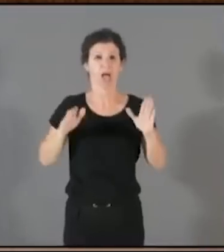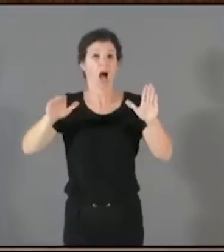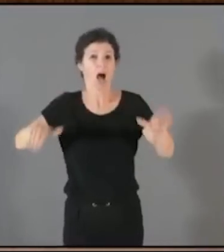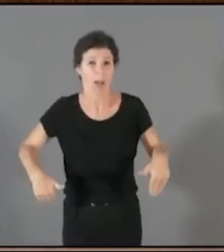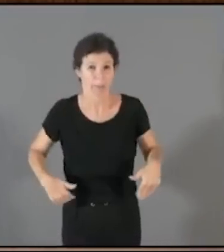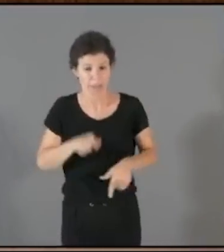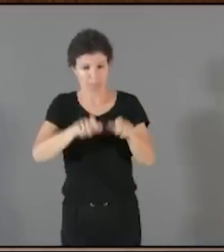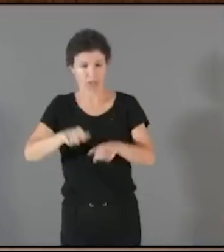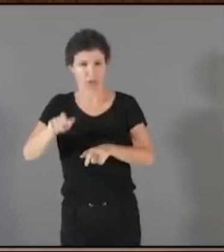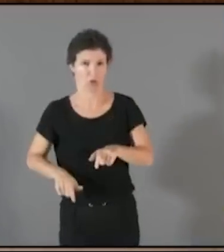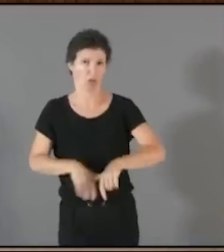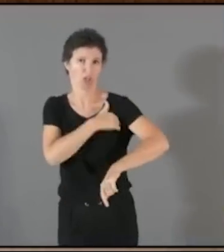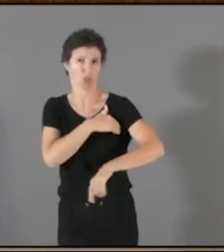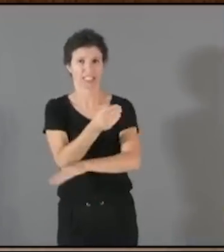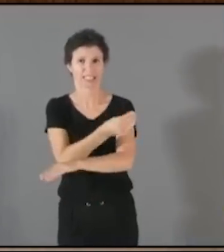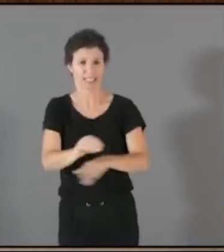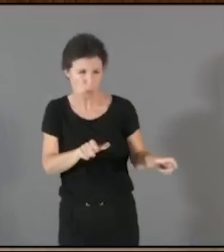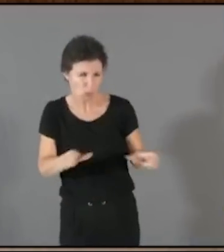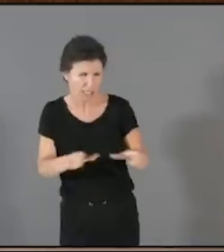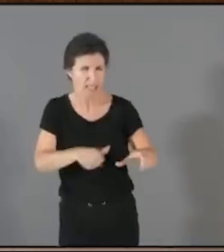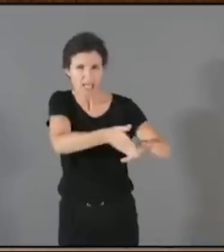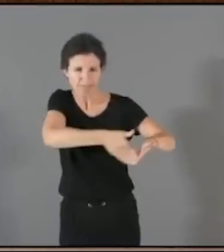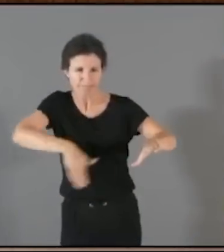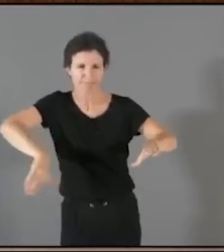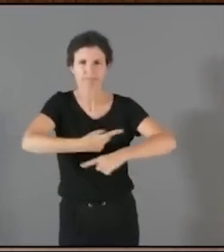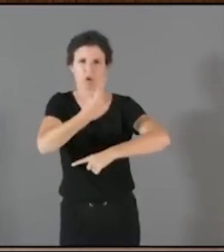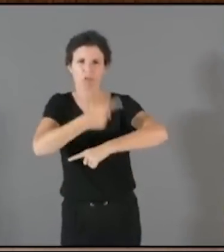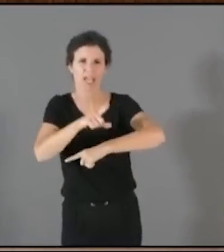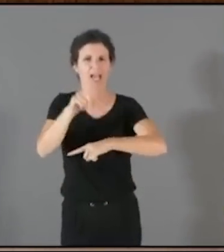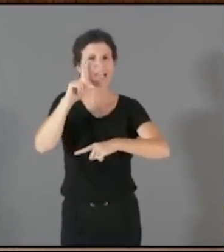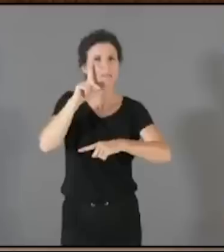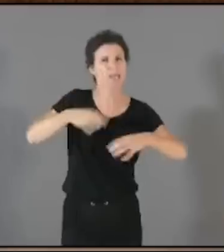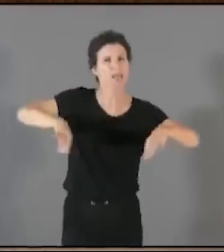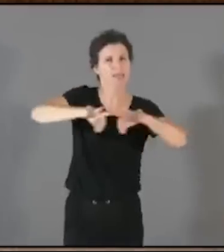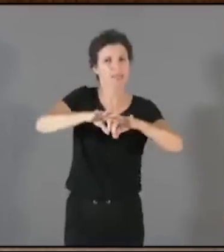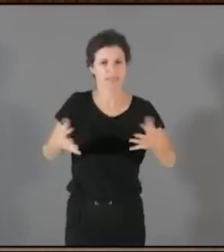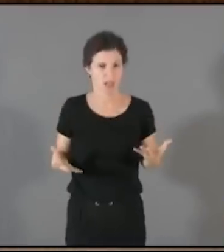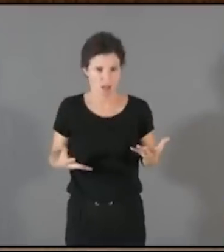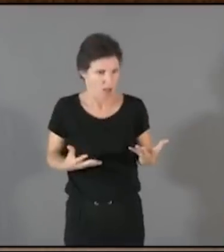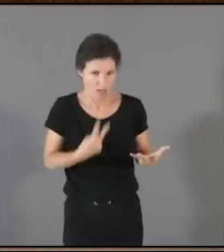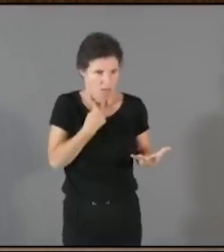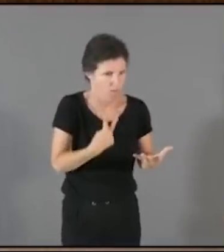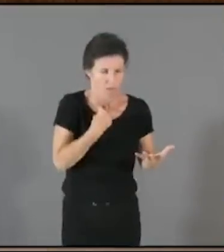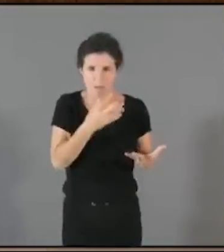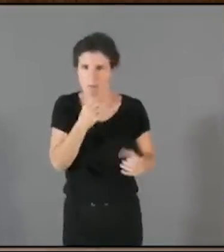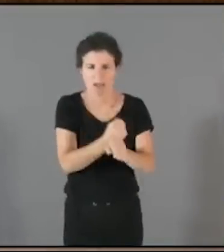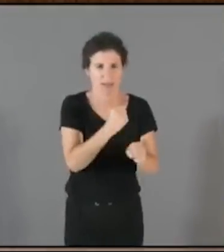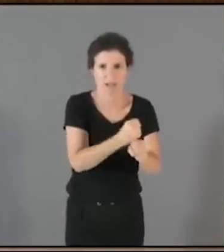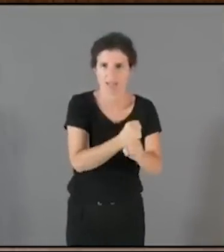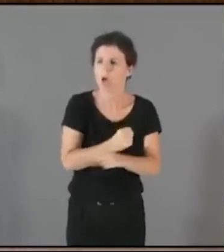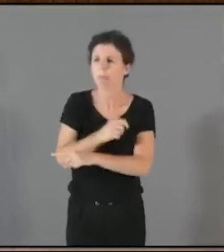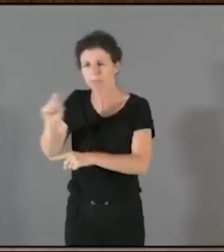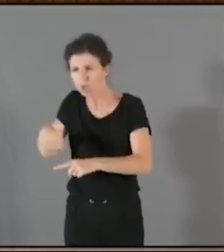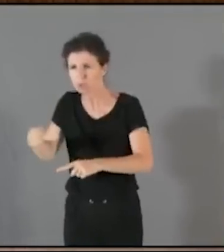appelez au droit maritime, monsieur le maire, vous avez raison de le faire. Il y a un droit maritime, il y a un devoir de chacun de sauver des